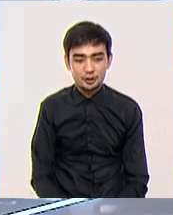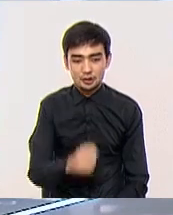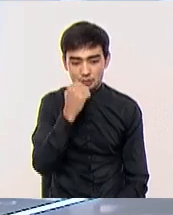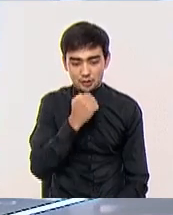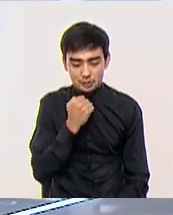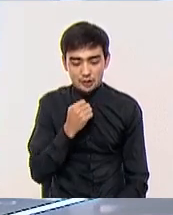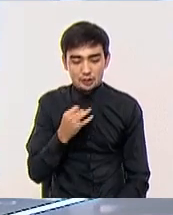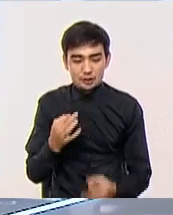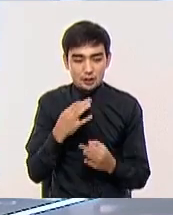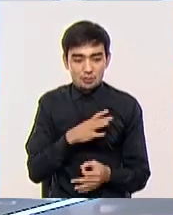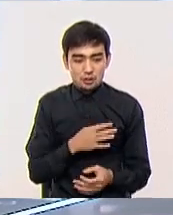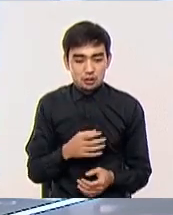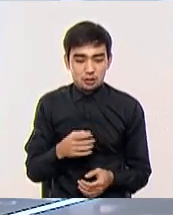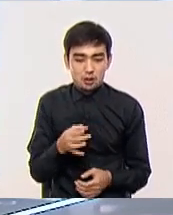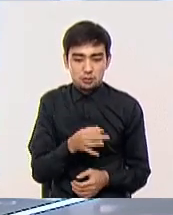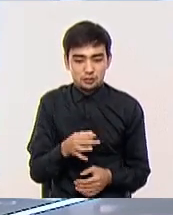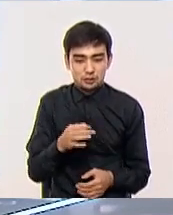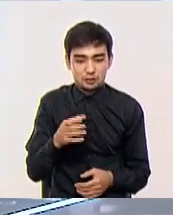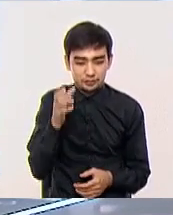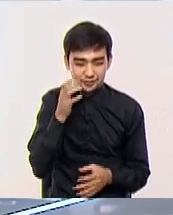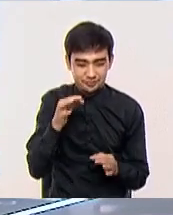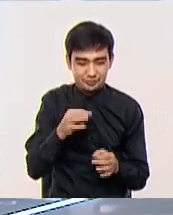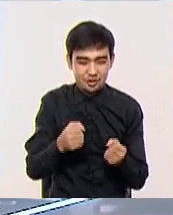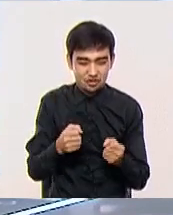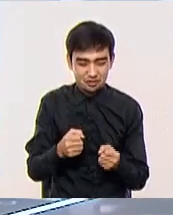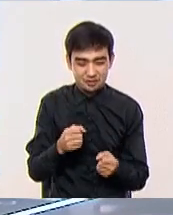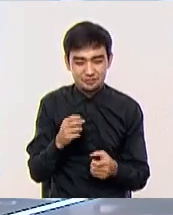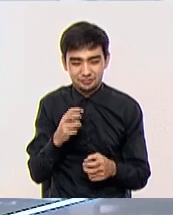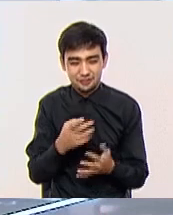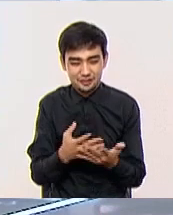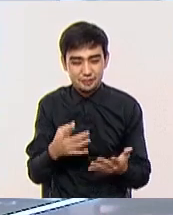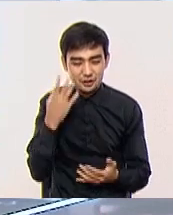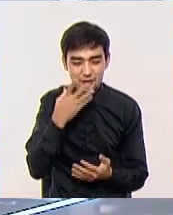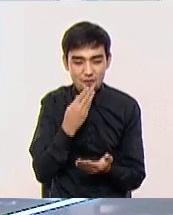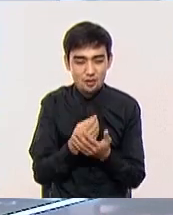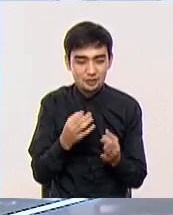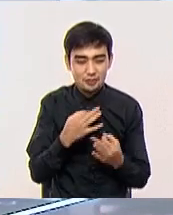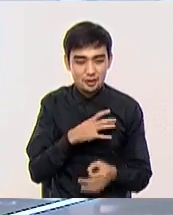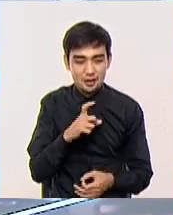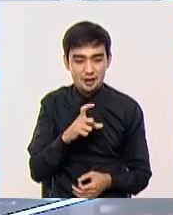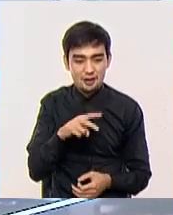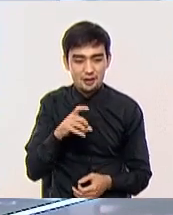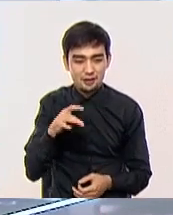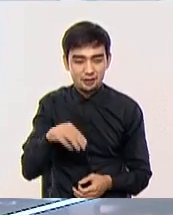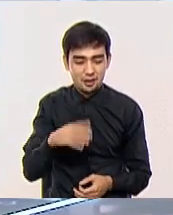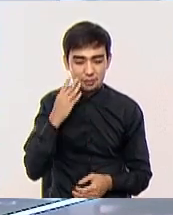Спасибо вам. Эксперт в области транспортной политики Елена Ерзакович поделилась мнением о проекте ЛРТ